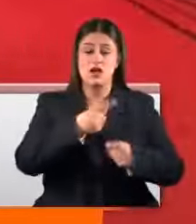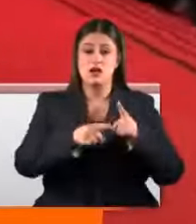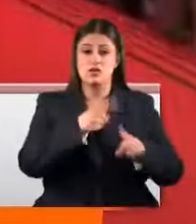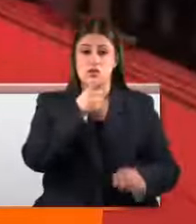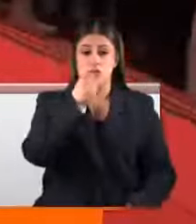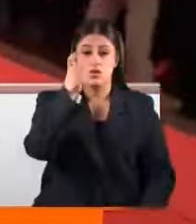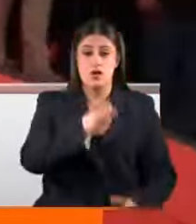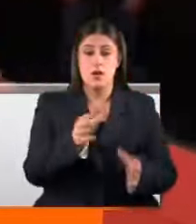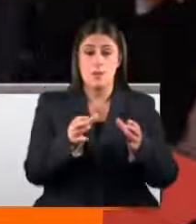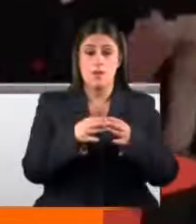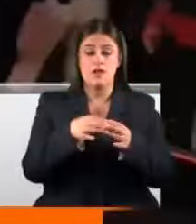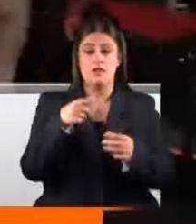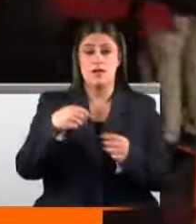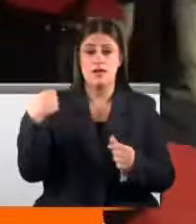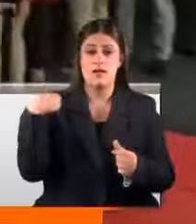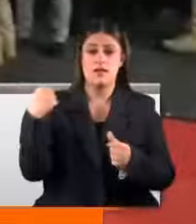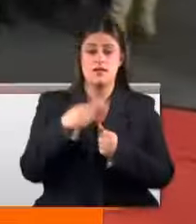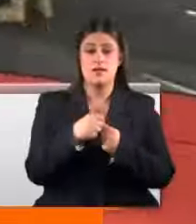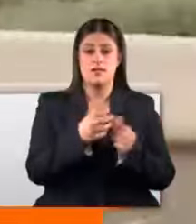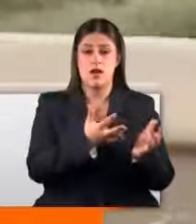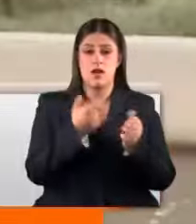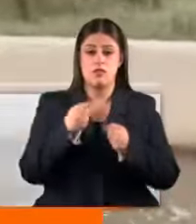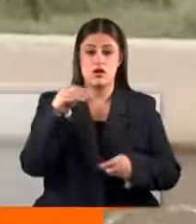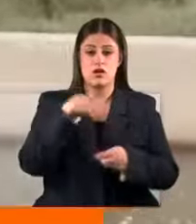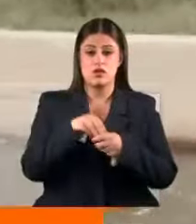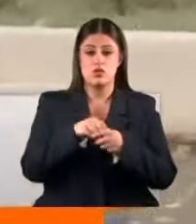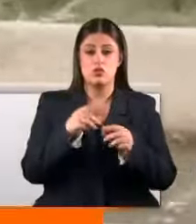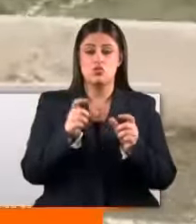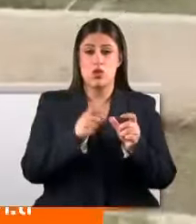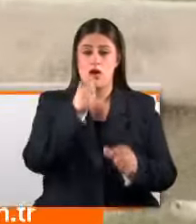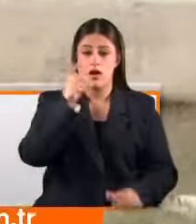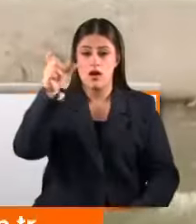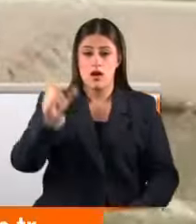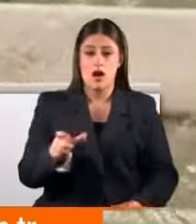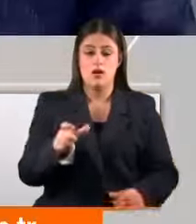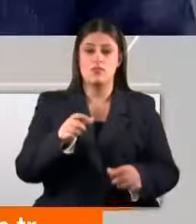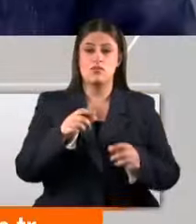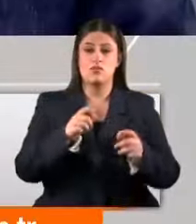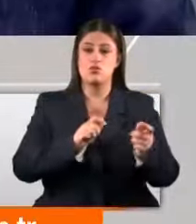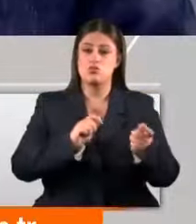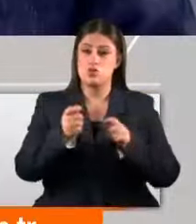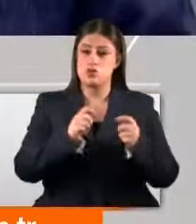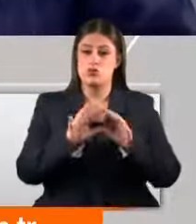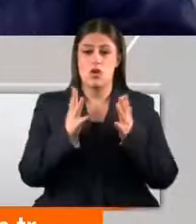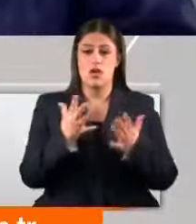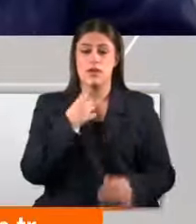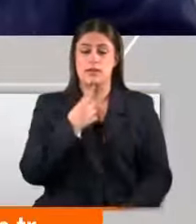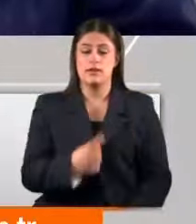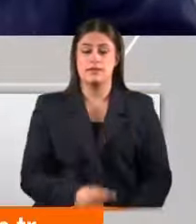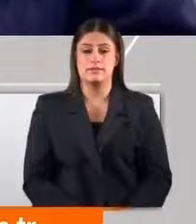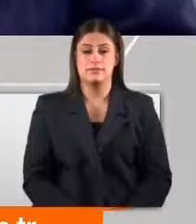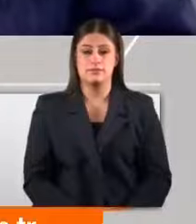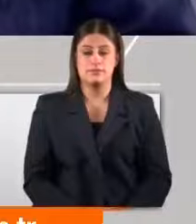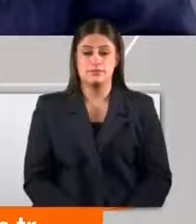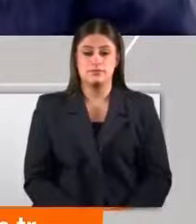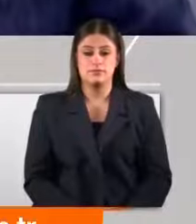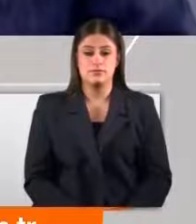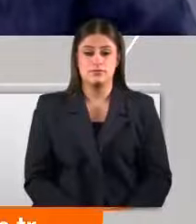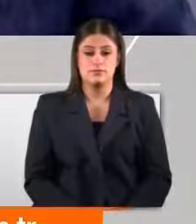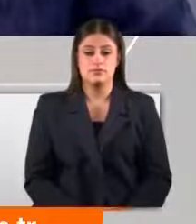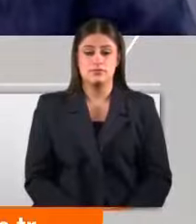ele geçirmek için Tunç Soyer'i tavşan aday olarak kullanabileceği de iddialar arasında. Kılıçdaroğlu'nun tavrında yeni